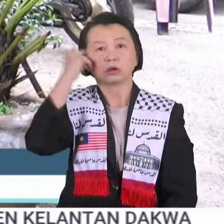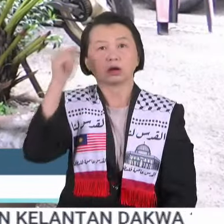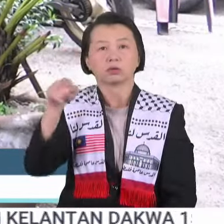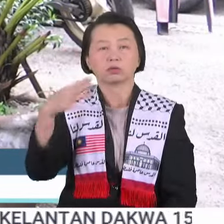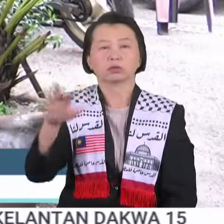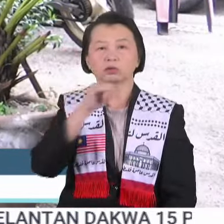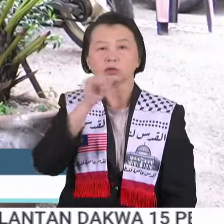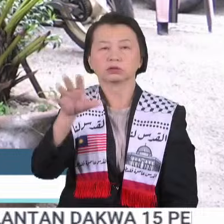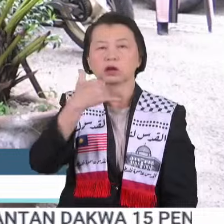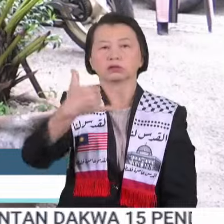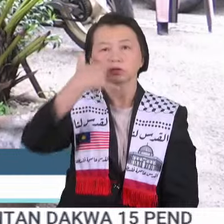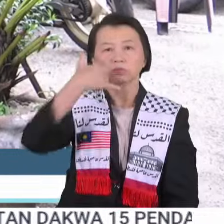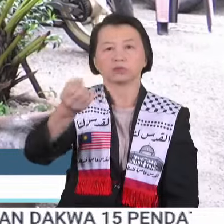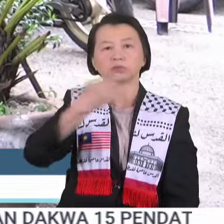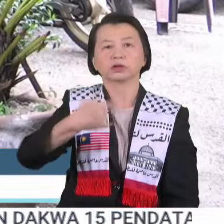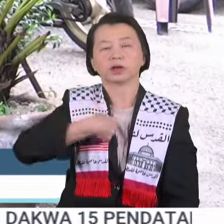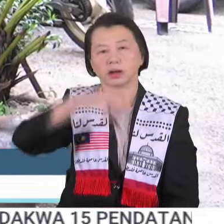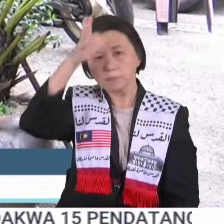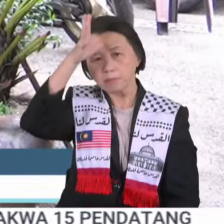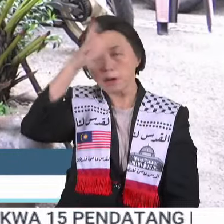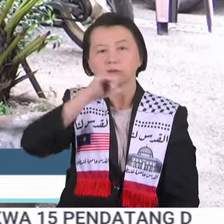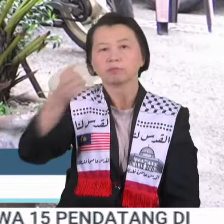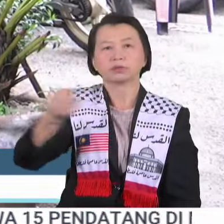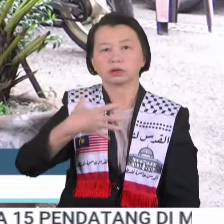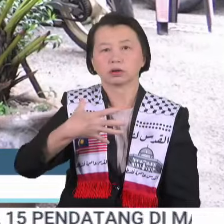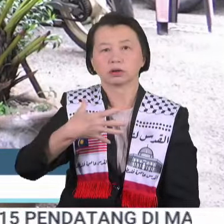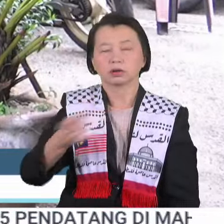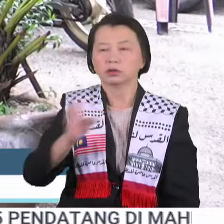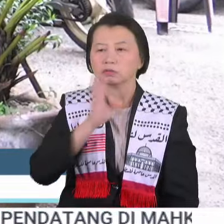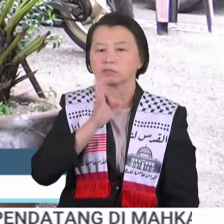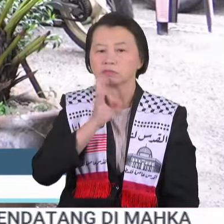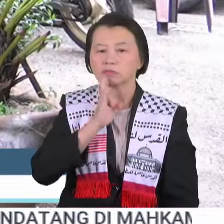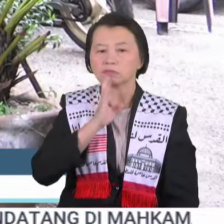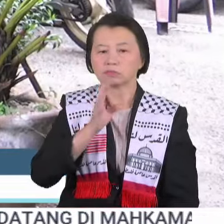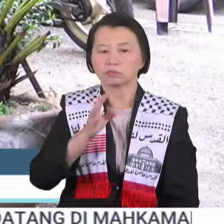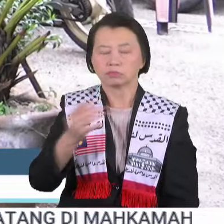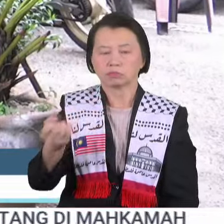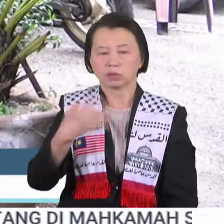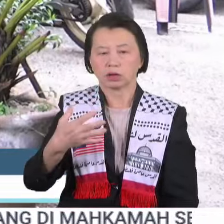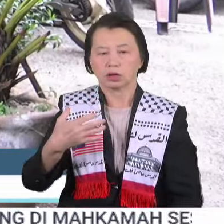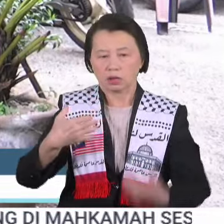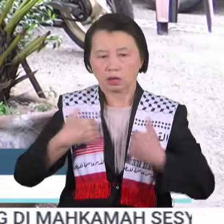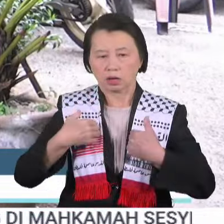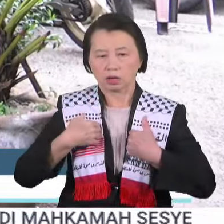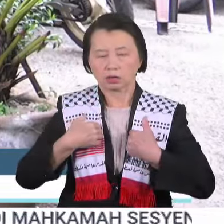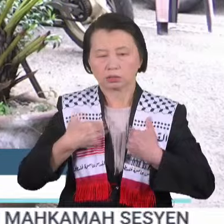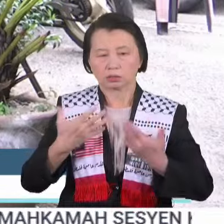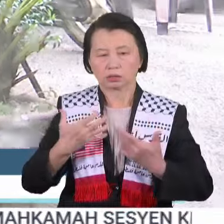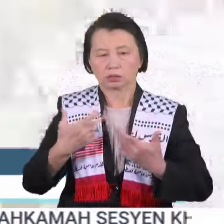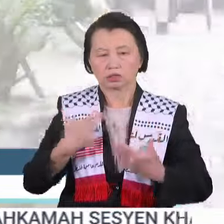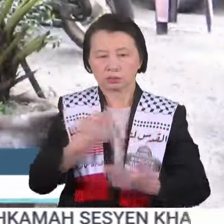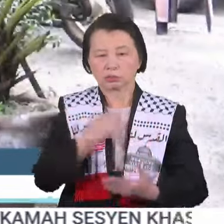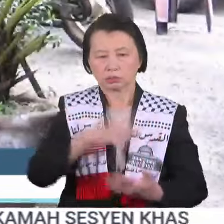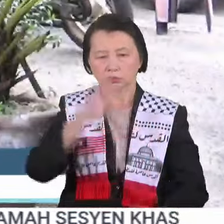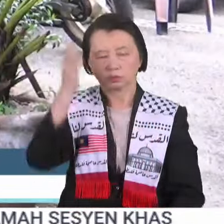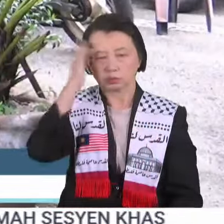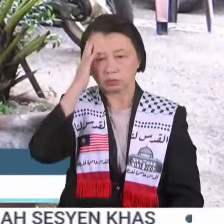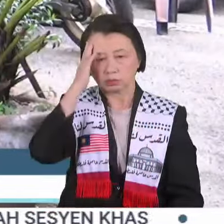Dia dah tahu, dia tak telefon. Dia tahu dah, dia kata, "Long, ada ni apa? Tak apa dah, kita dah tahu